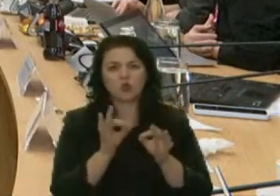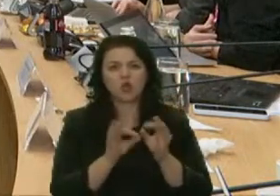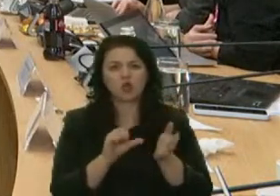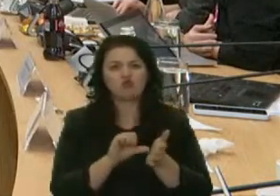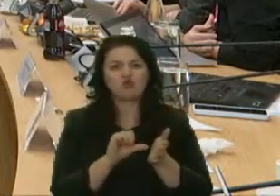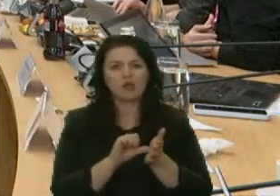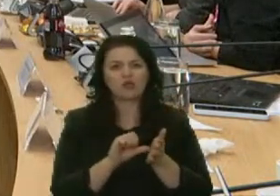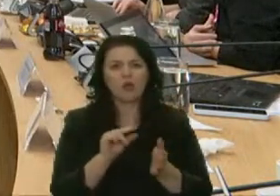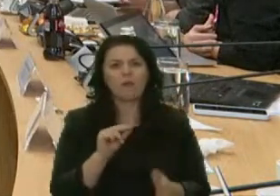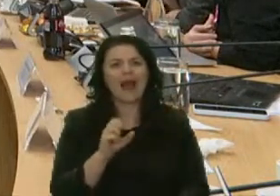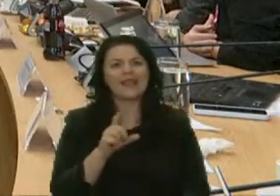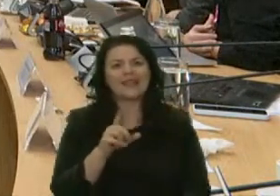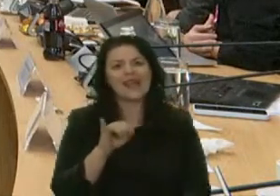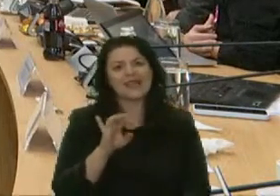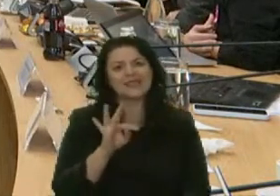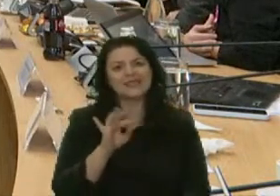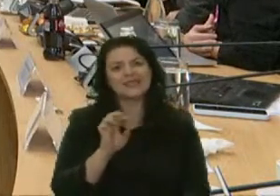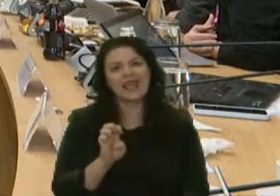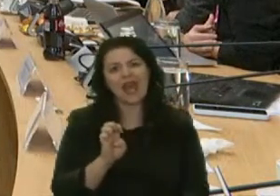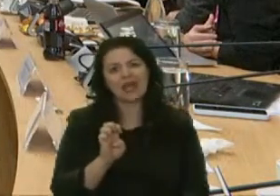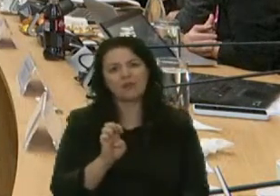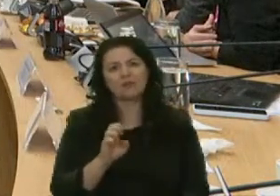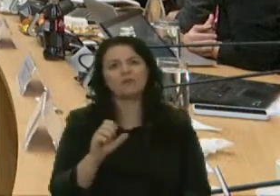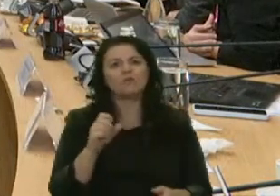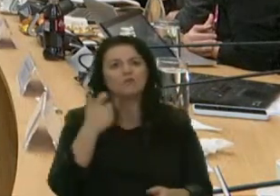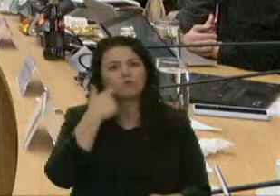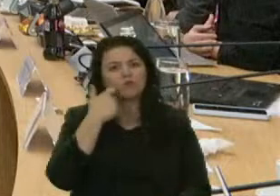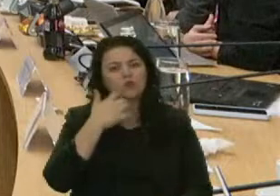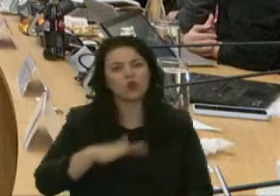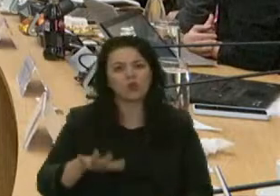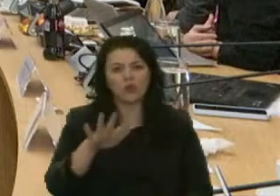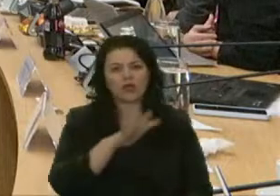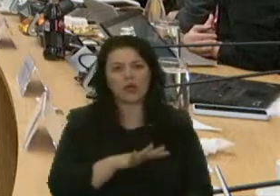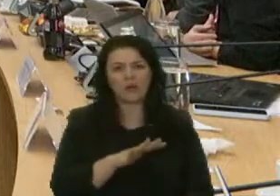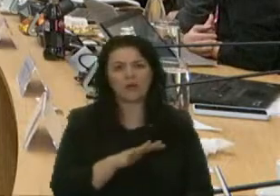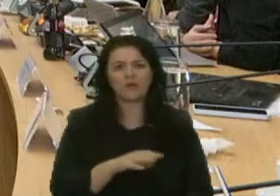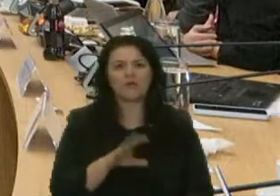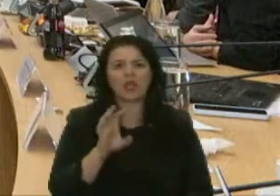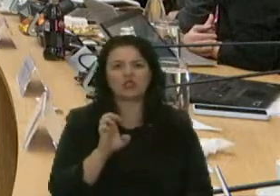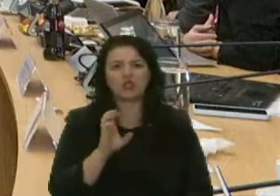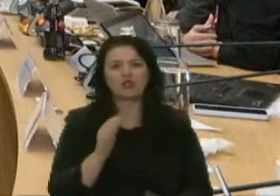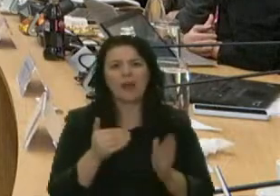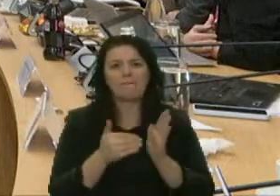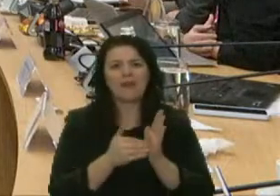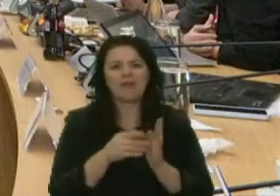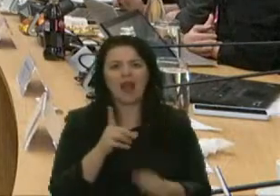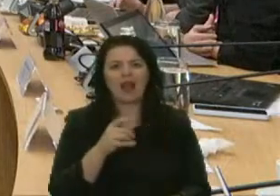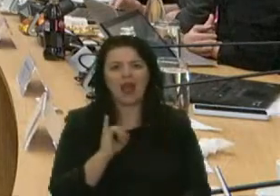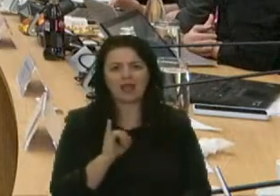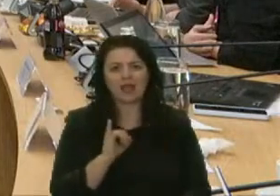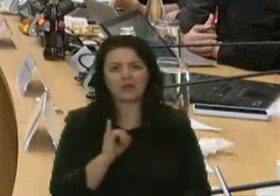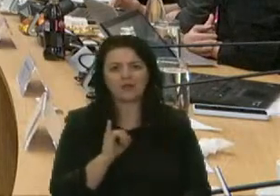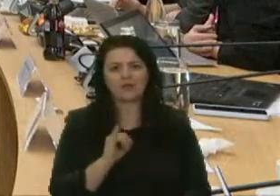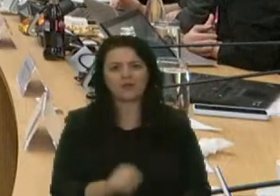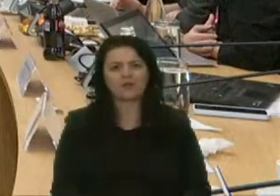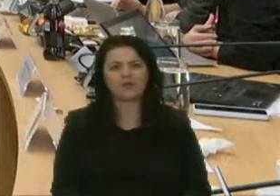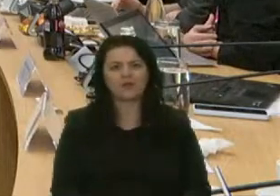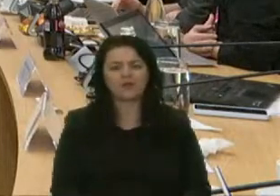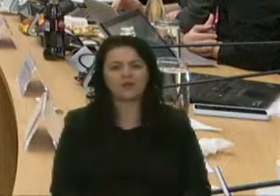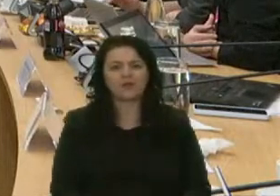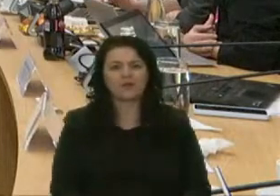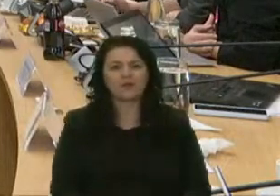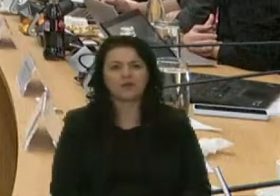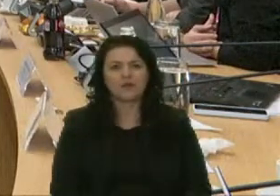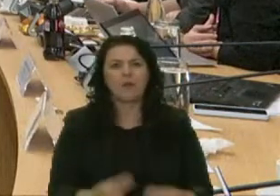paliație Municipal și alocarea pentru sursa fonduri buget local a sumei de 500000 RON la creditul de angajament și creditul